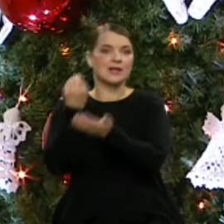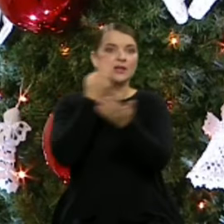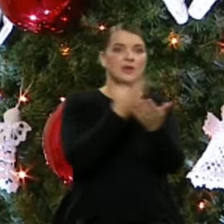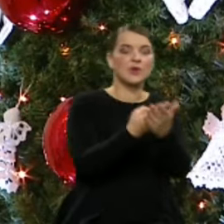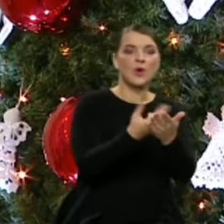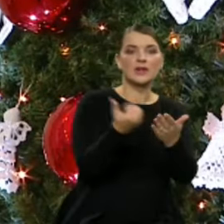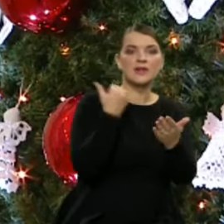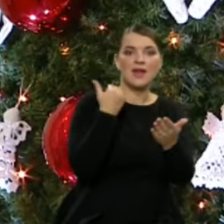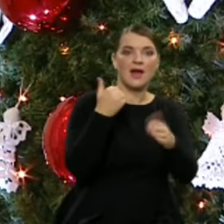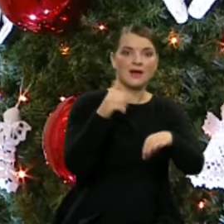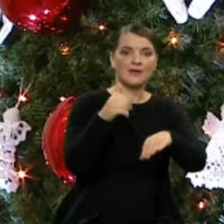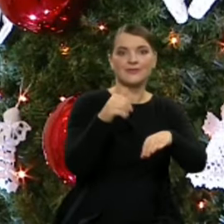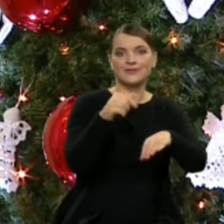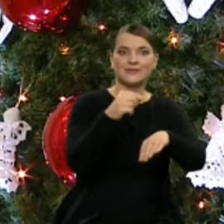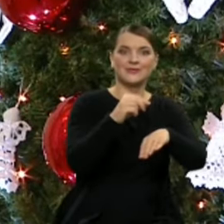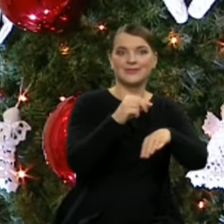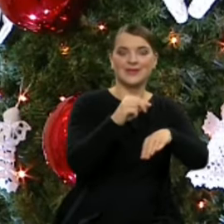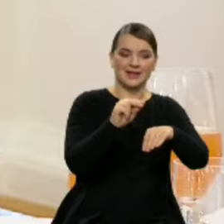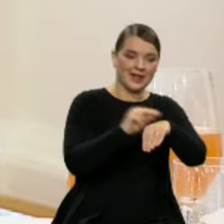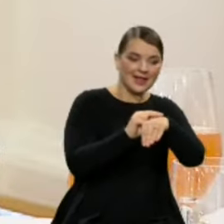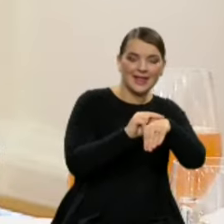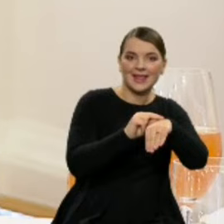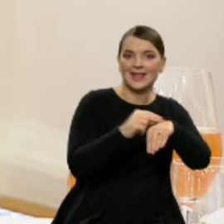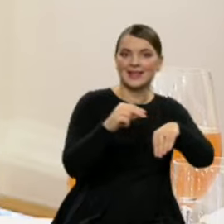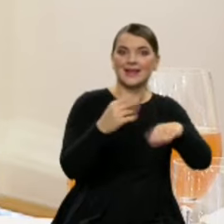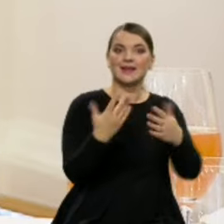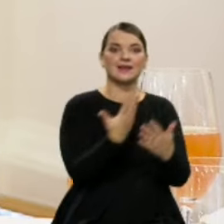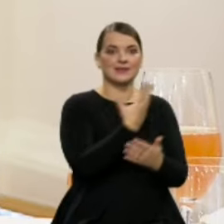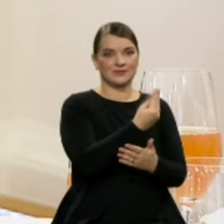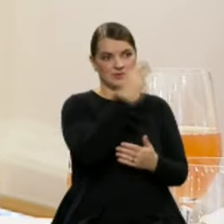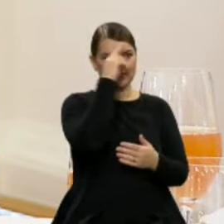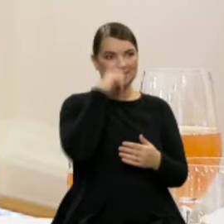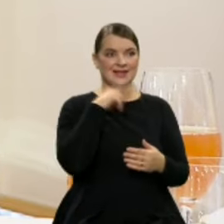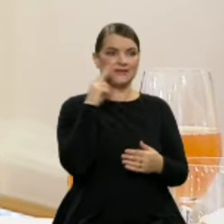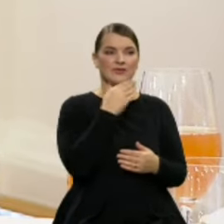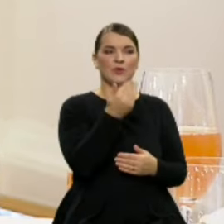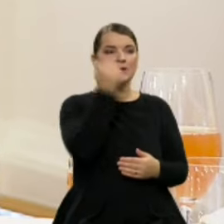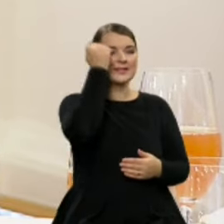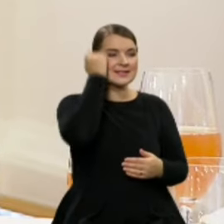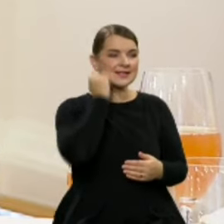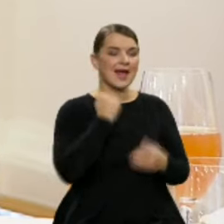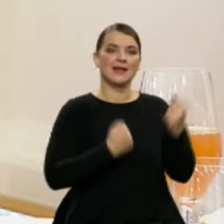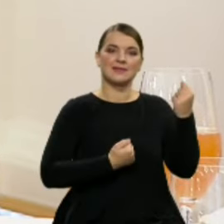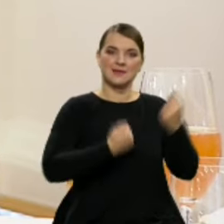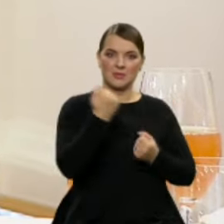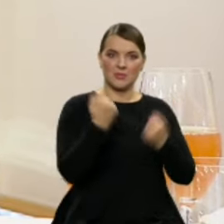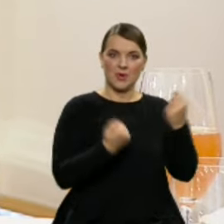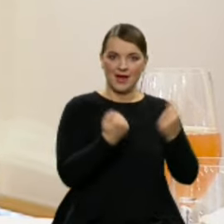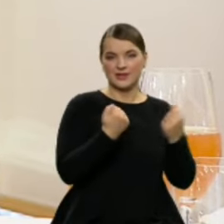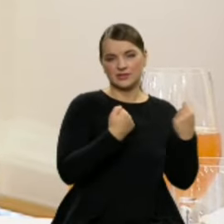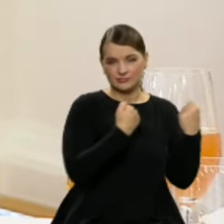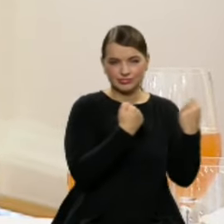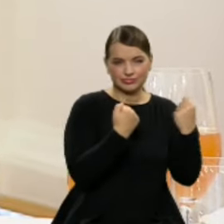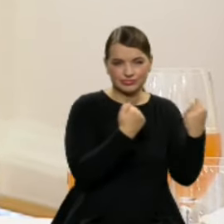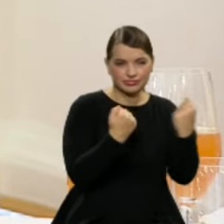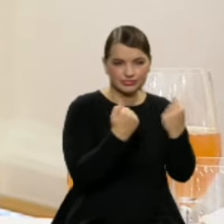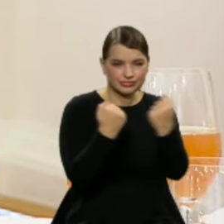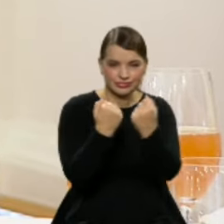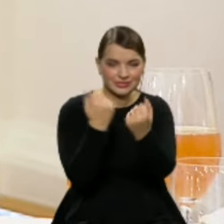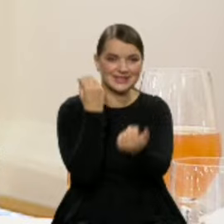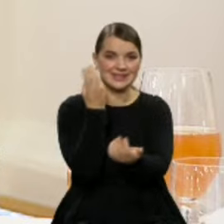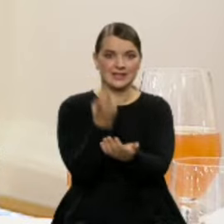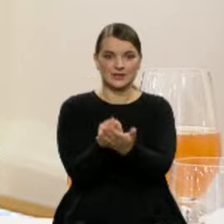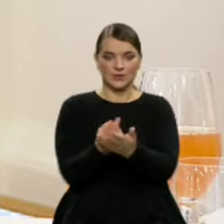ligoninę, tėvai savo senu žiguliuku mane visada ten nuveždavo. Ir aš tuo metu